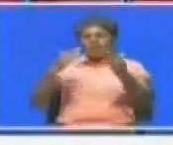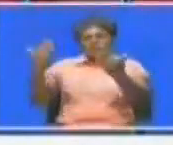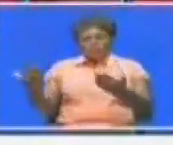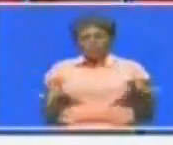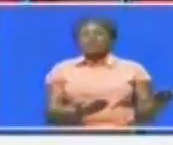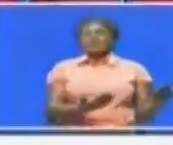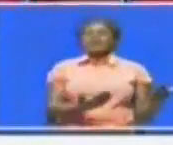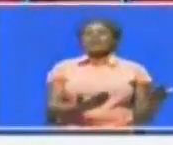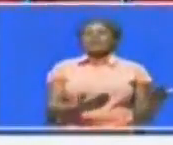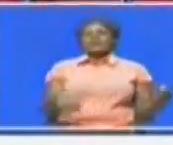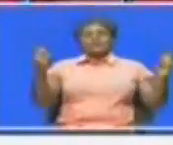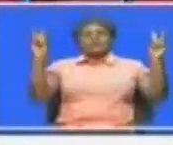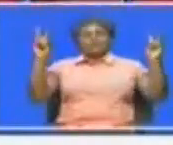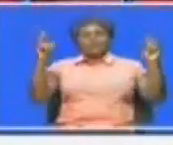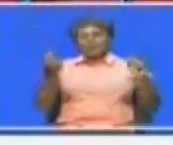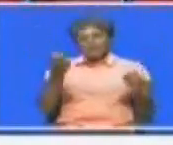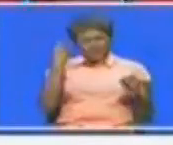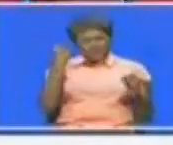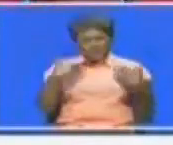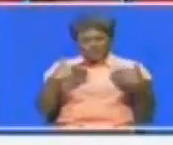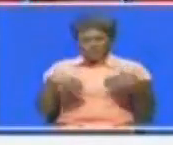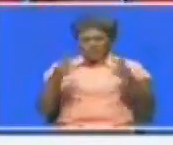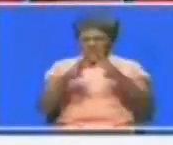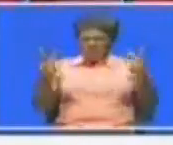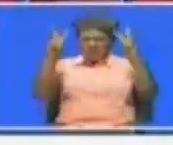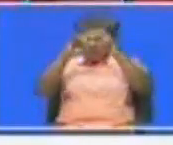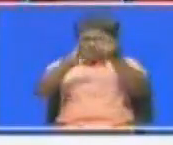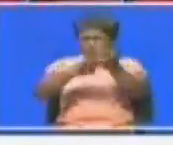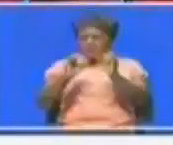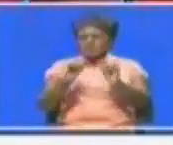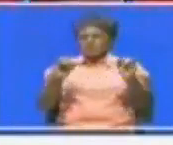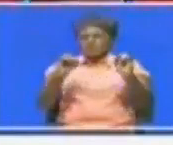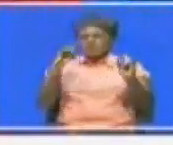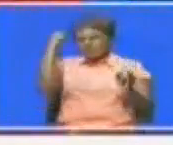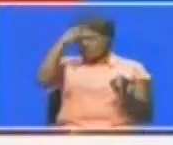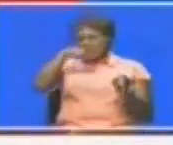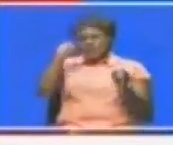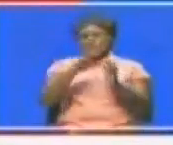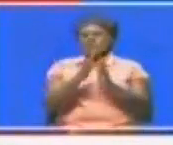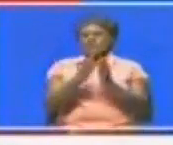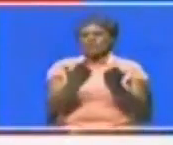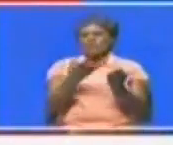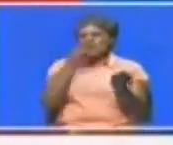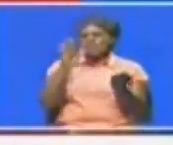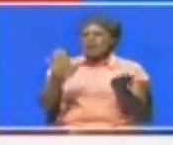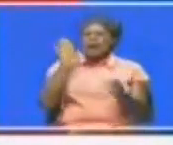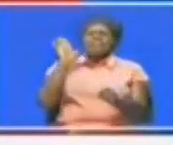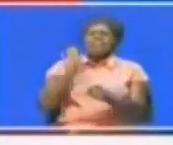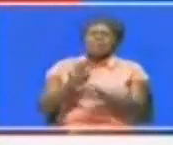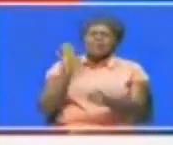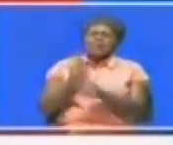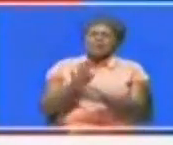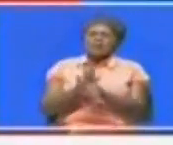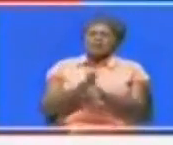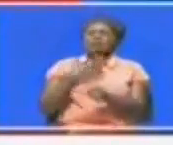sana. Asante. Mada umeipata. Naam. Watu hawathamini ndoa jamani. Hata nimeona kwenye mtandao wa Facebook watu feedback ni nyingi mno.